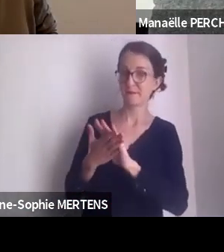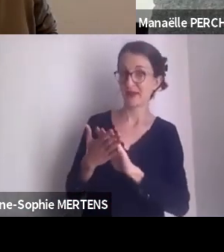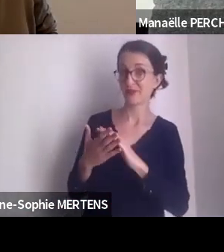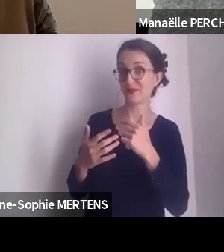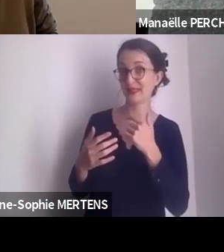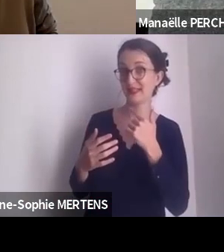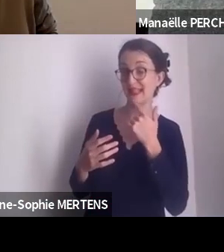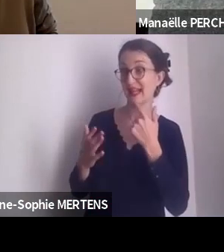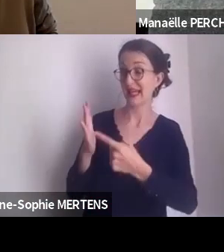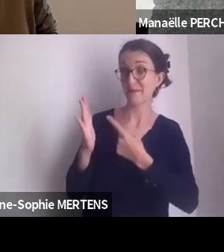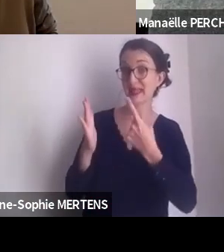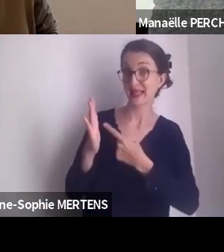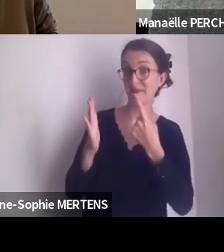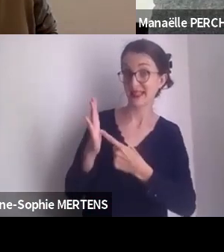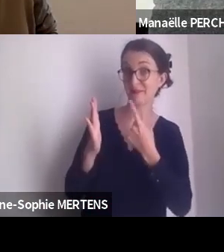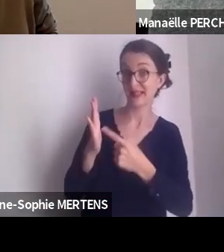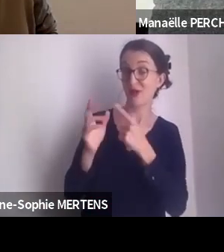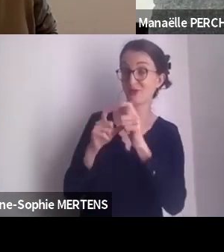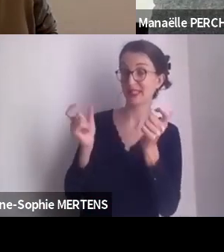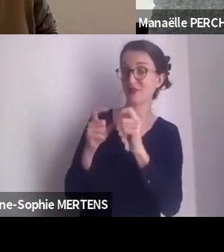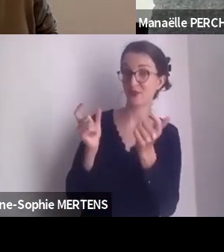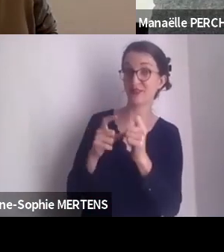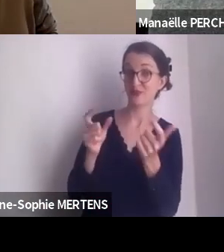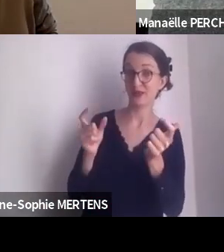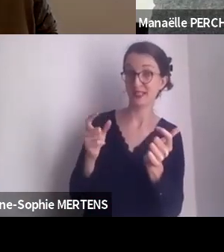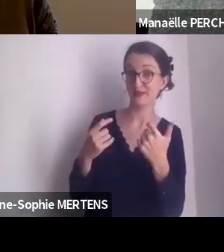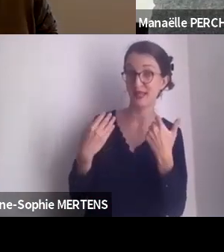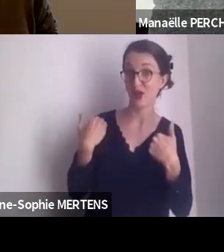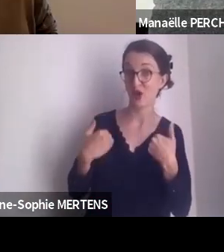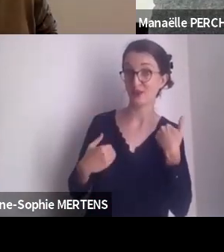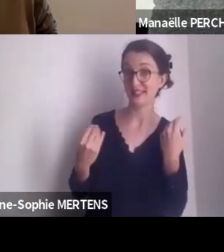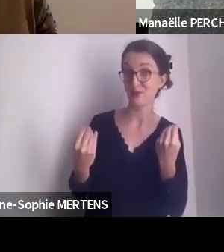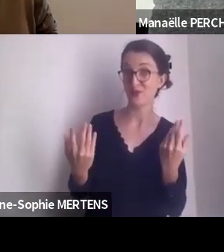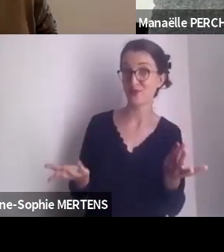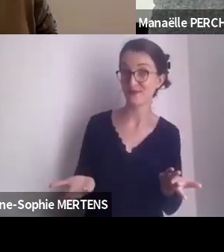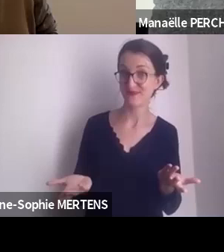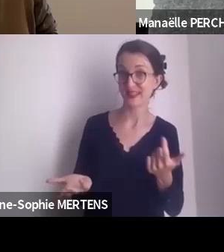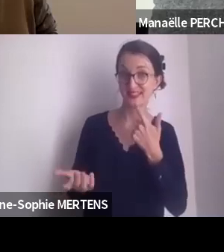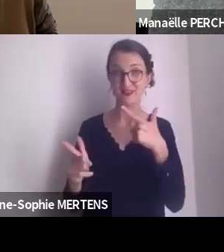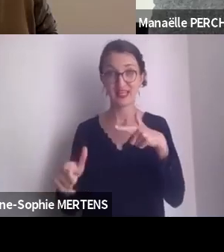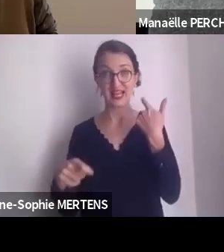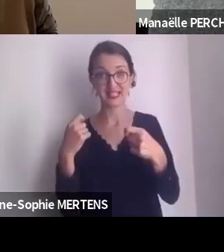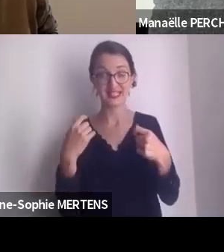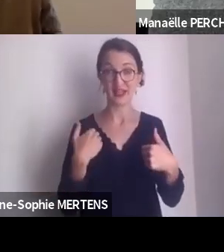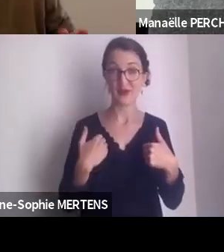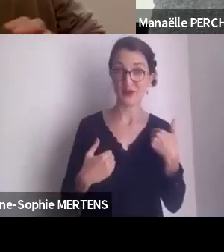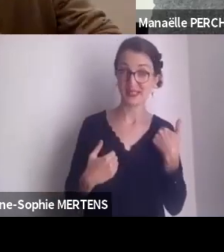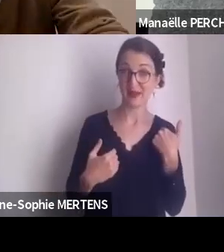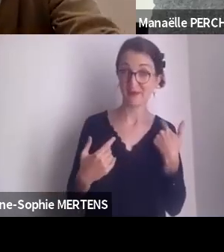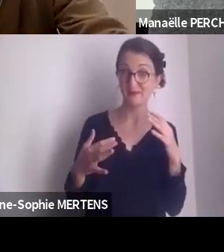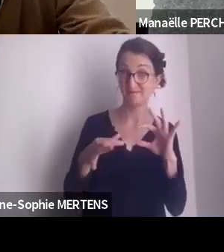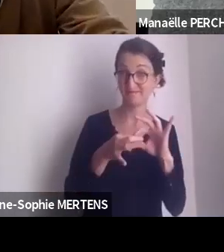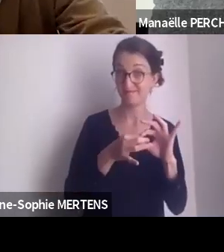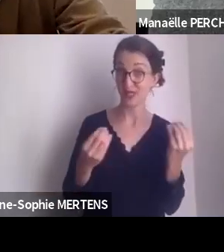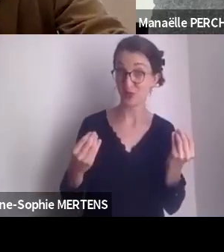handicap. L'agilité est-elle un moyen d'enjamber le handicap ? Donc voilà, bon, en fait, quel rapport ? Agilité, handicap ? Qu'est-ce qu'on peut